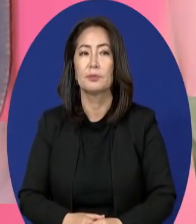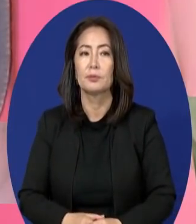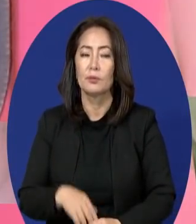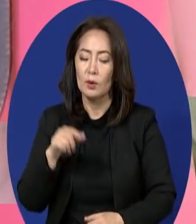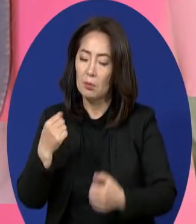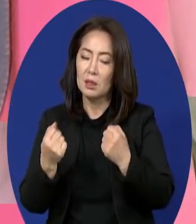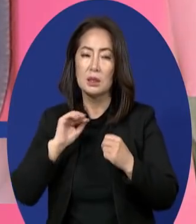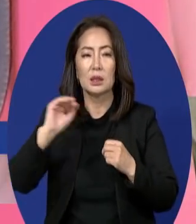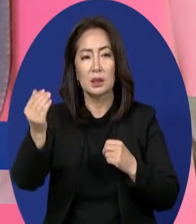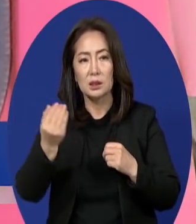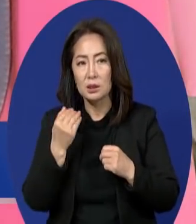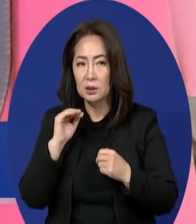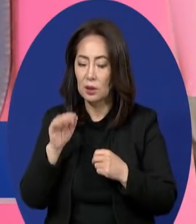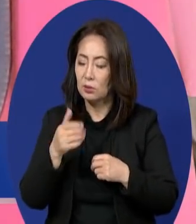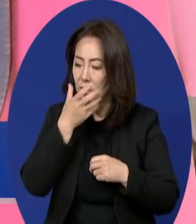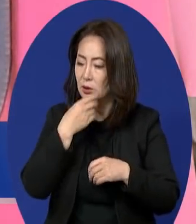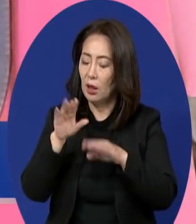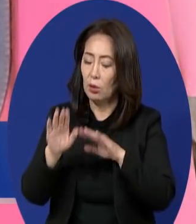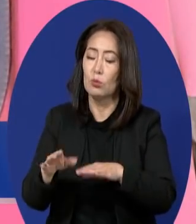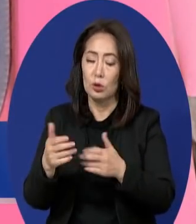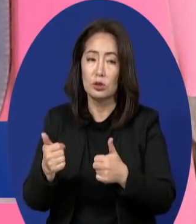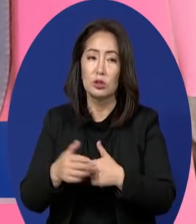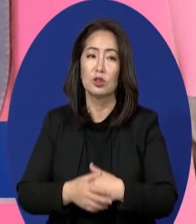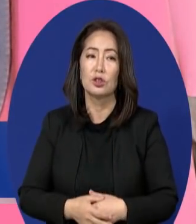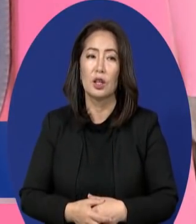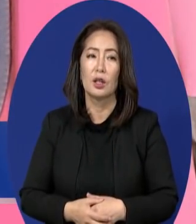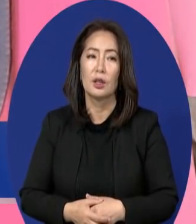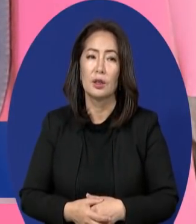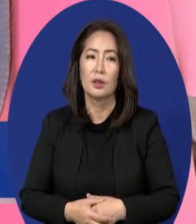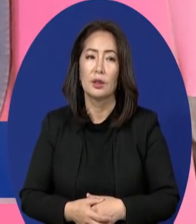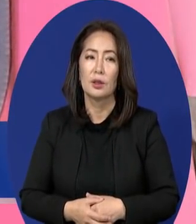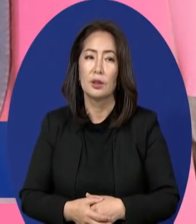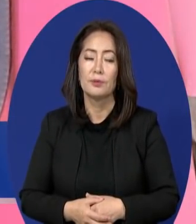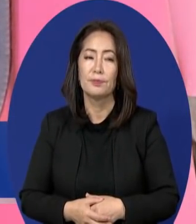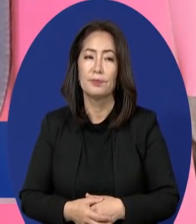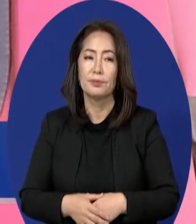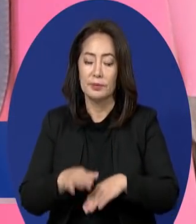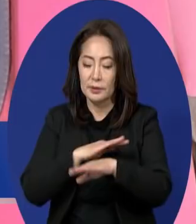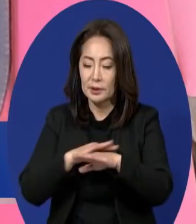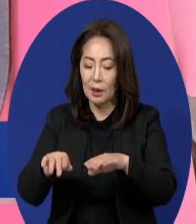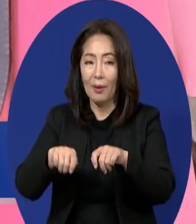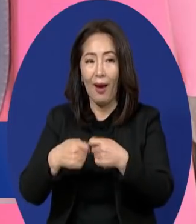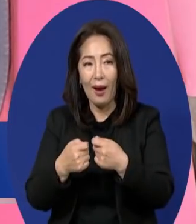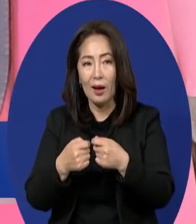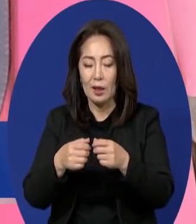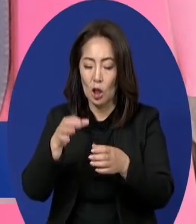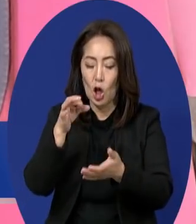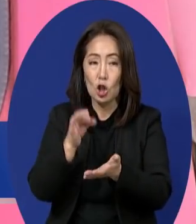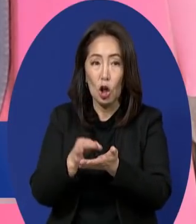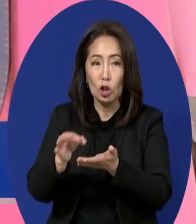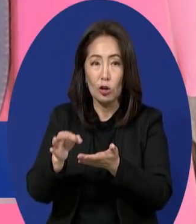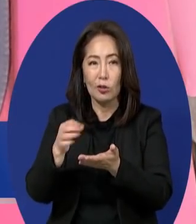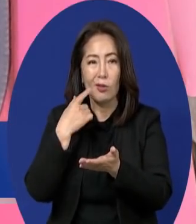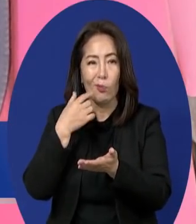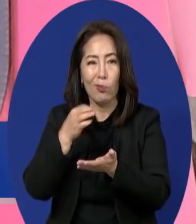энэ зам засвар тавиад сайхан болж байгаа мөн үү? Энэ замын хавар багаар нөхдөд энэ